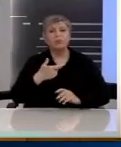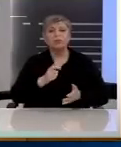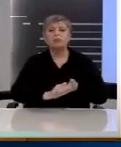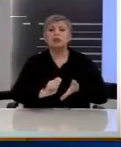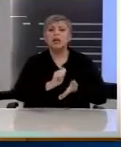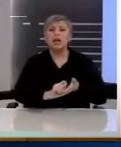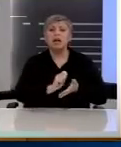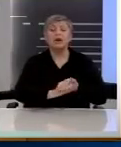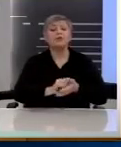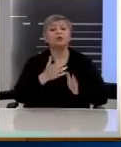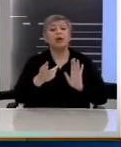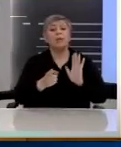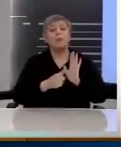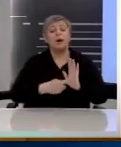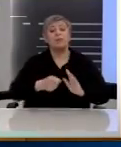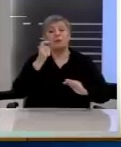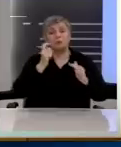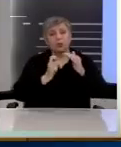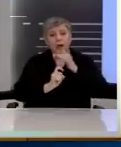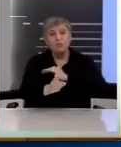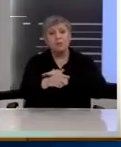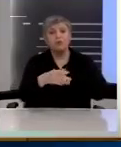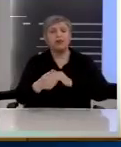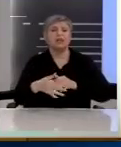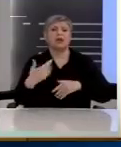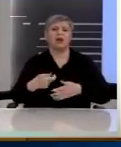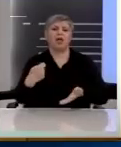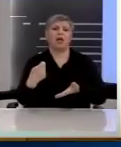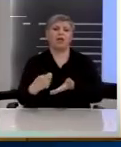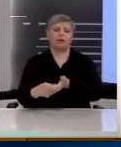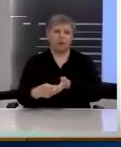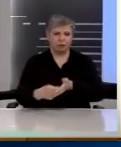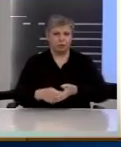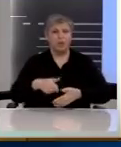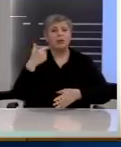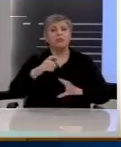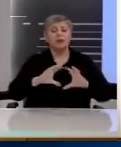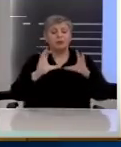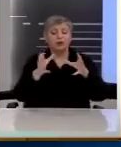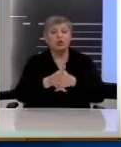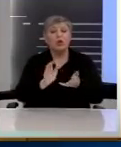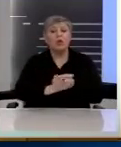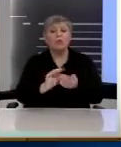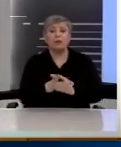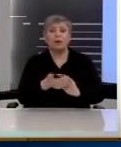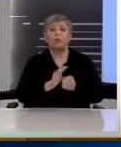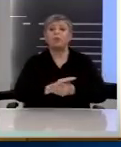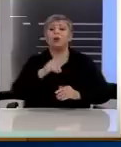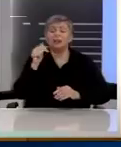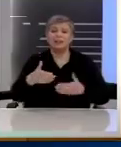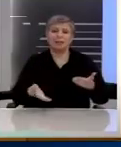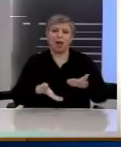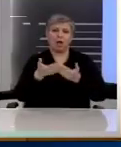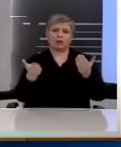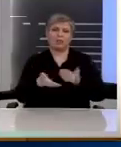των υποβρυχίων με τον Σάφα. Είναι αυτός που αποτελεί μέρος της συμμορίας που εσείς εξυπηρετείτε ως πολιτικός